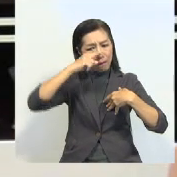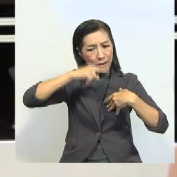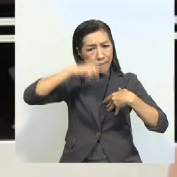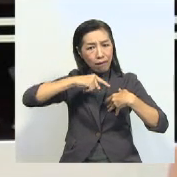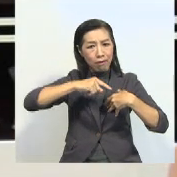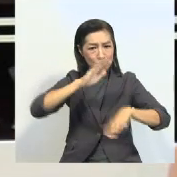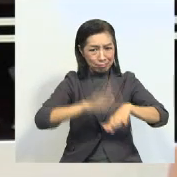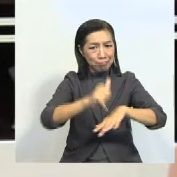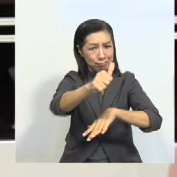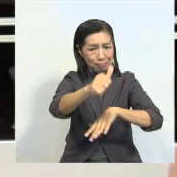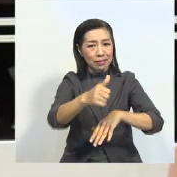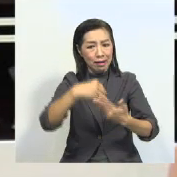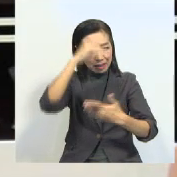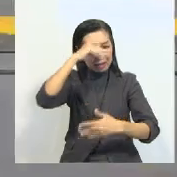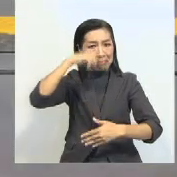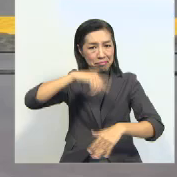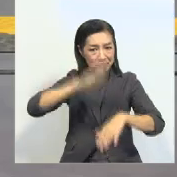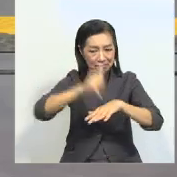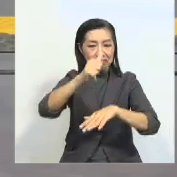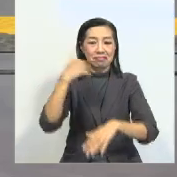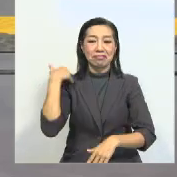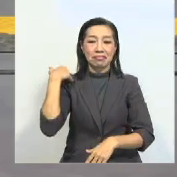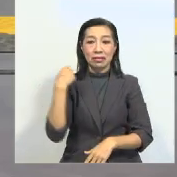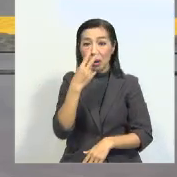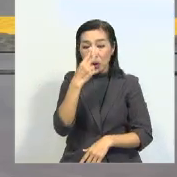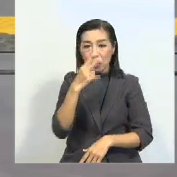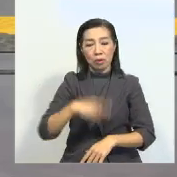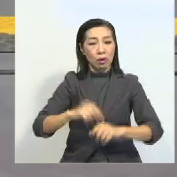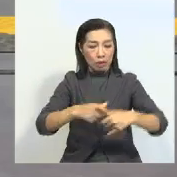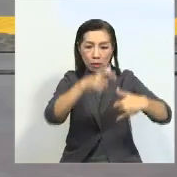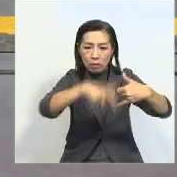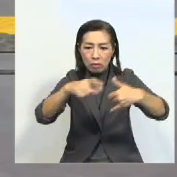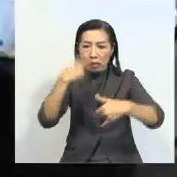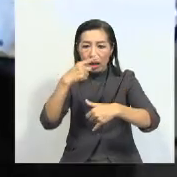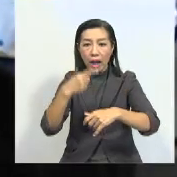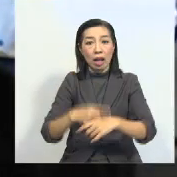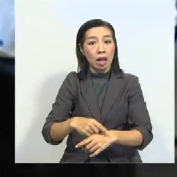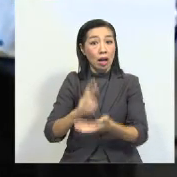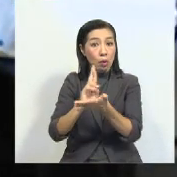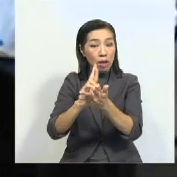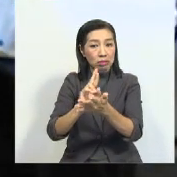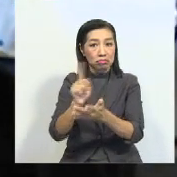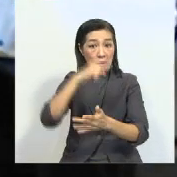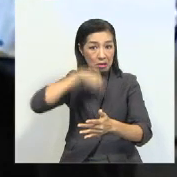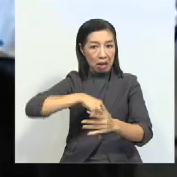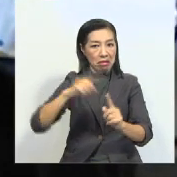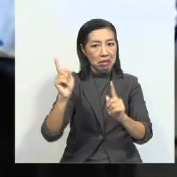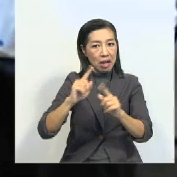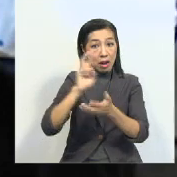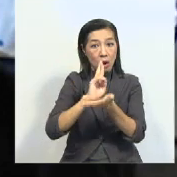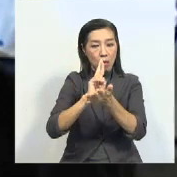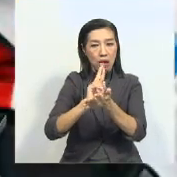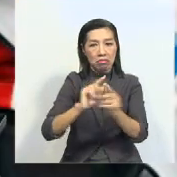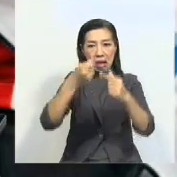ไทยเรามีความสามารถแล้วก็เก่งมากจริงๆ มาดูกันนะคะว่าใครบ้างที่ได้รับรางวัลนะคะเราเนี่ยคว้ามาได้ถึง7รางวัลคือชนะ